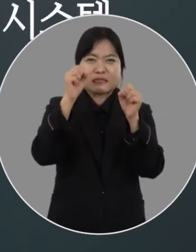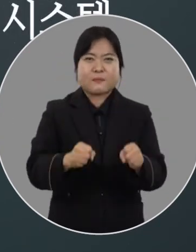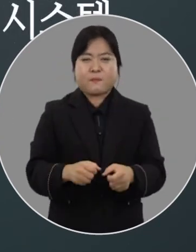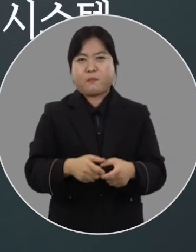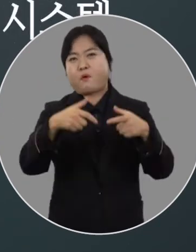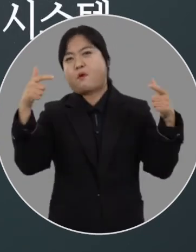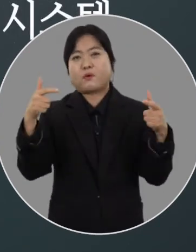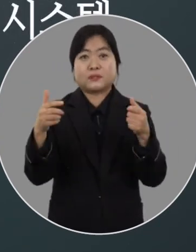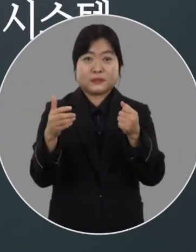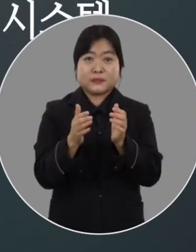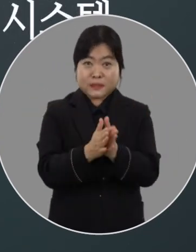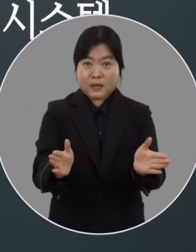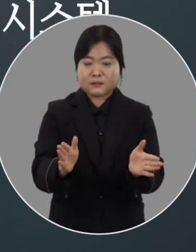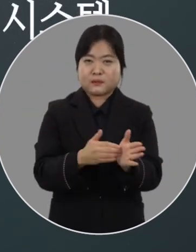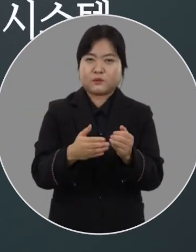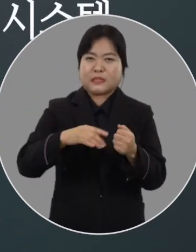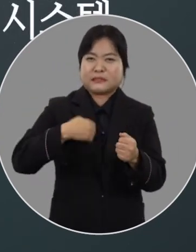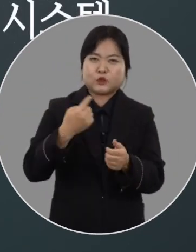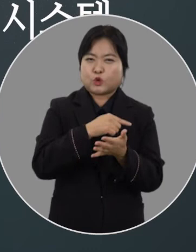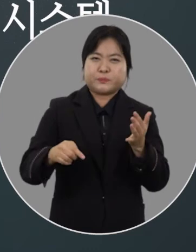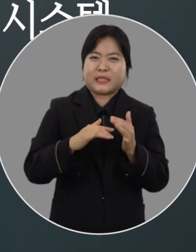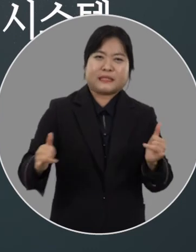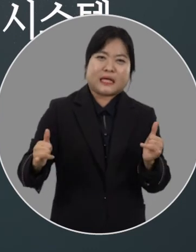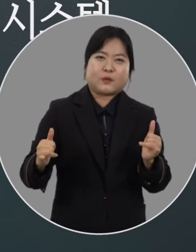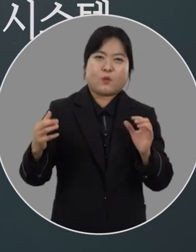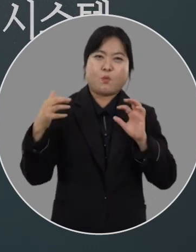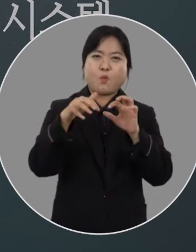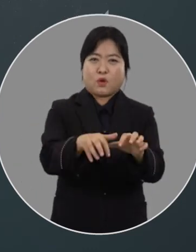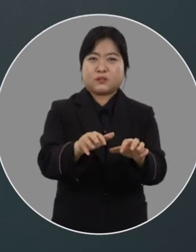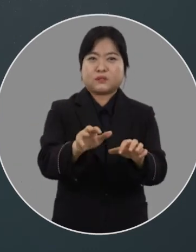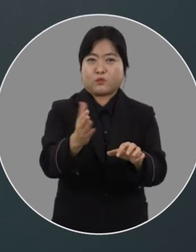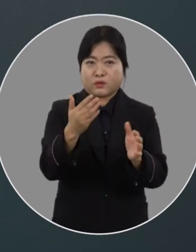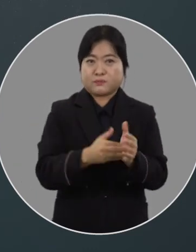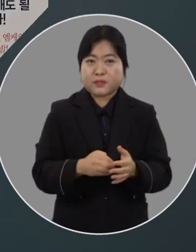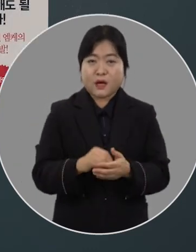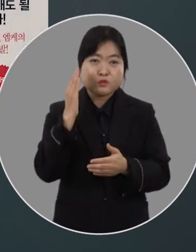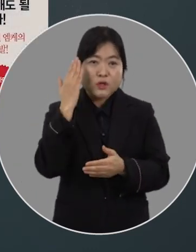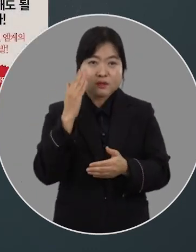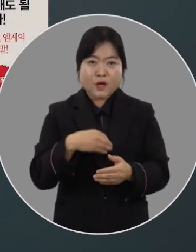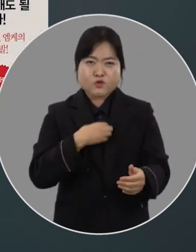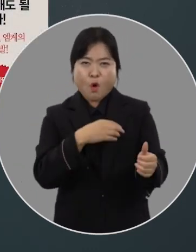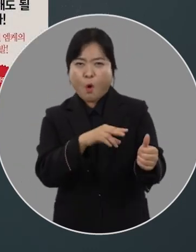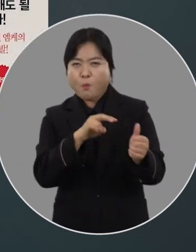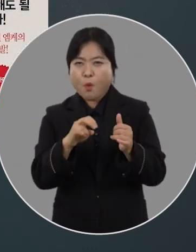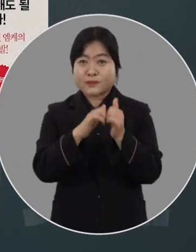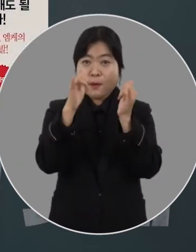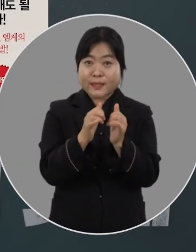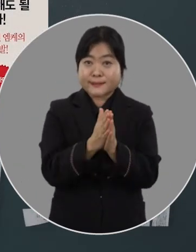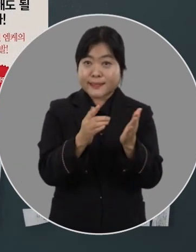퍼져나가기 시작하면서 스스로 피해자로 몰려드는 일이 벌어지게 되었던 것입니다. 최근에 나온 혐오 사회라는